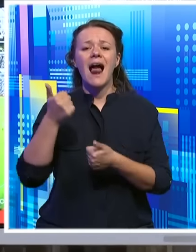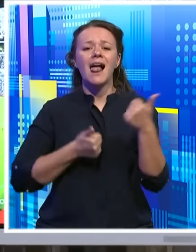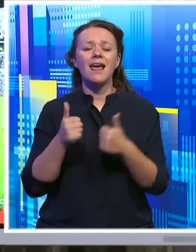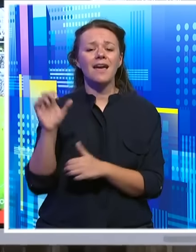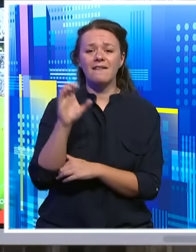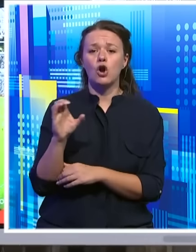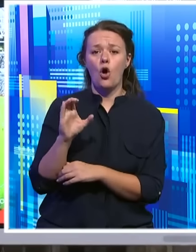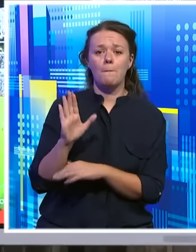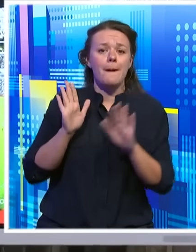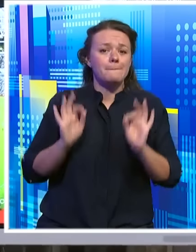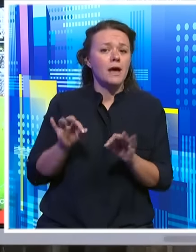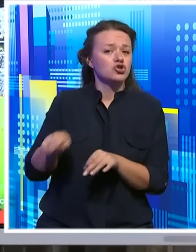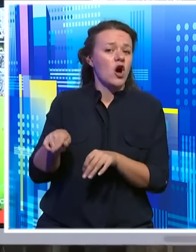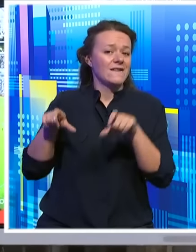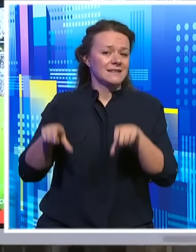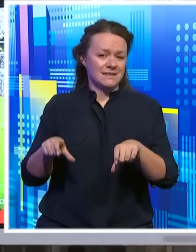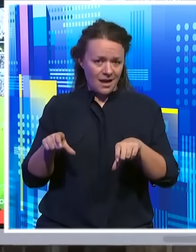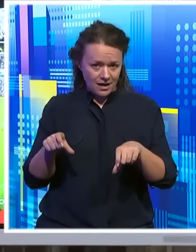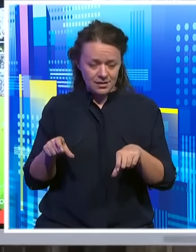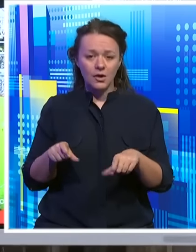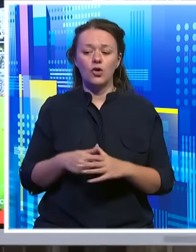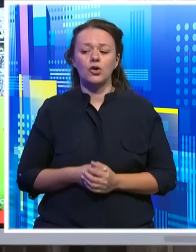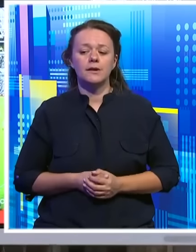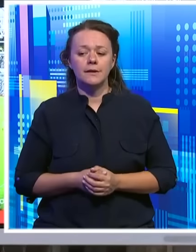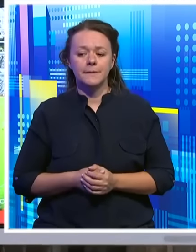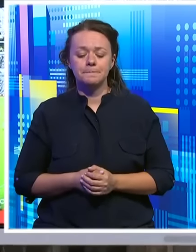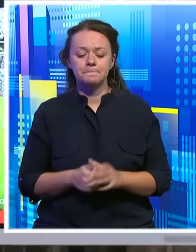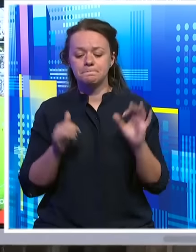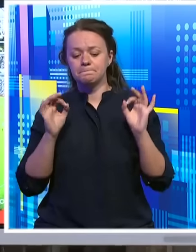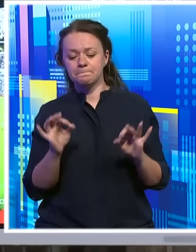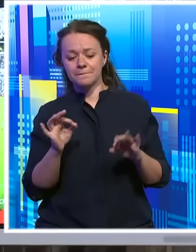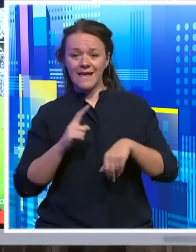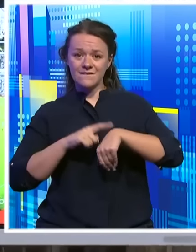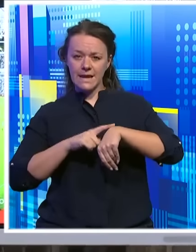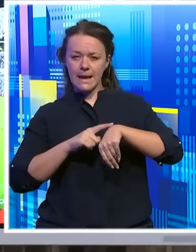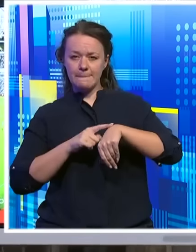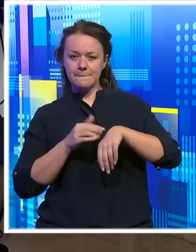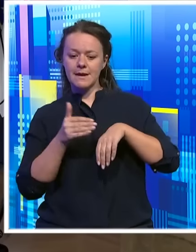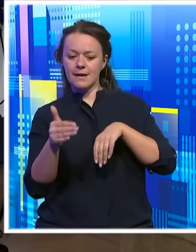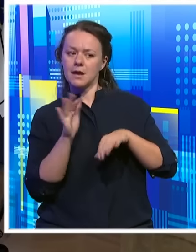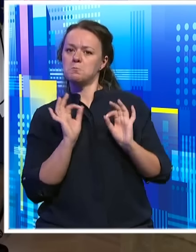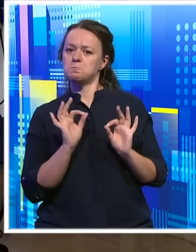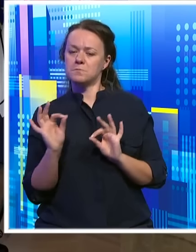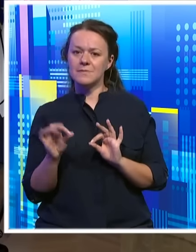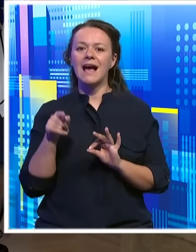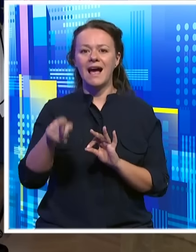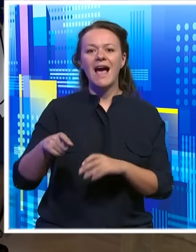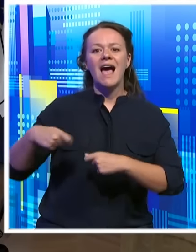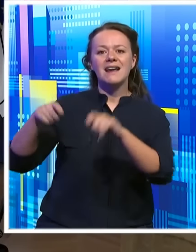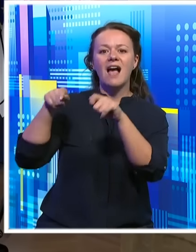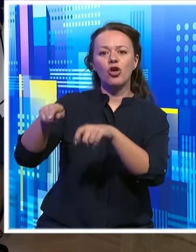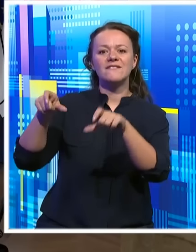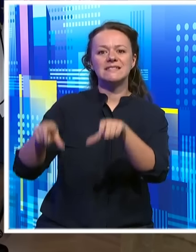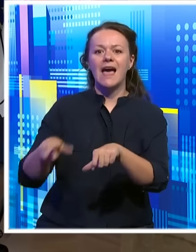na ovom stadionu. Dakle, do sada ne kasnimo oko stadiona, iako nam radovi oko stadiona idu teže nego oko Expa,